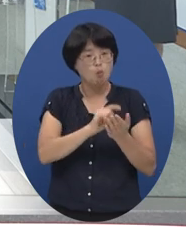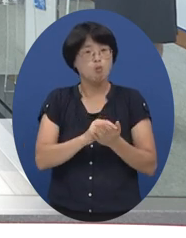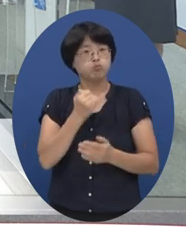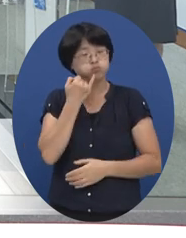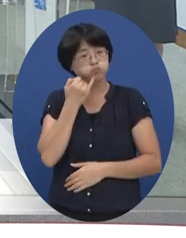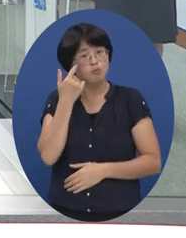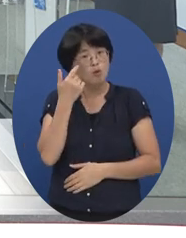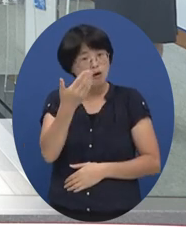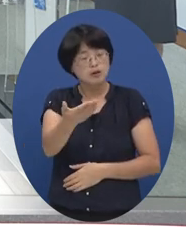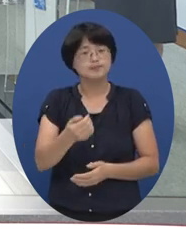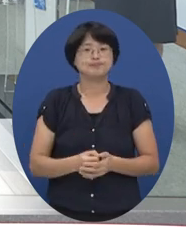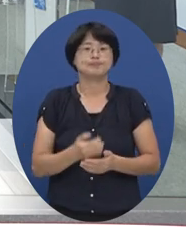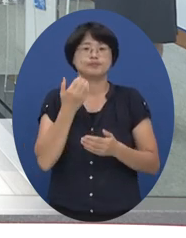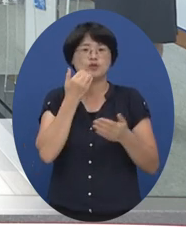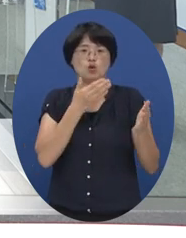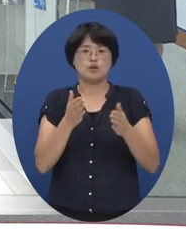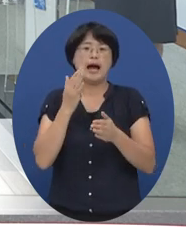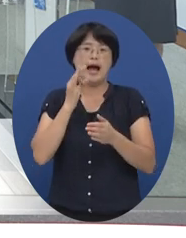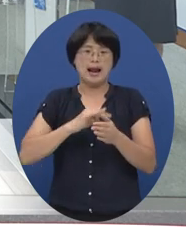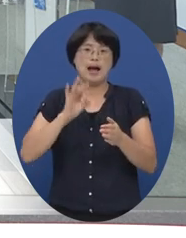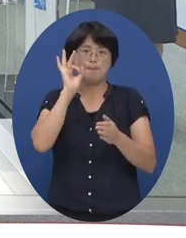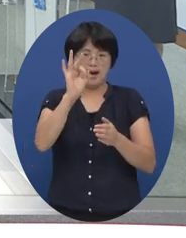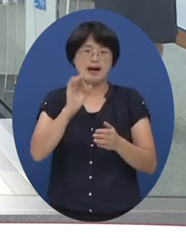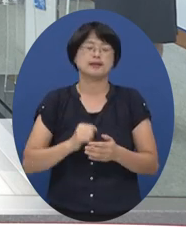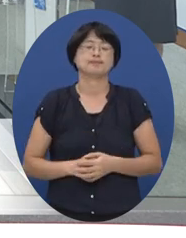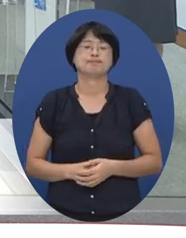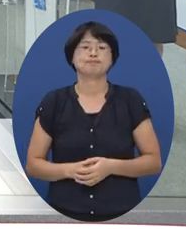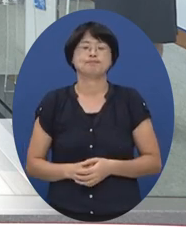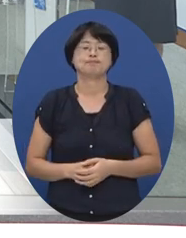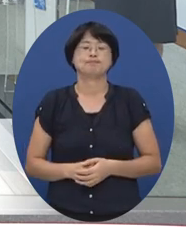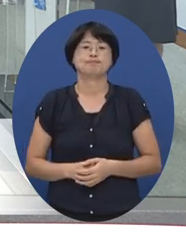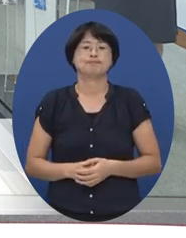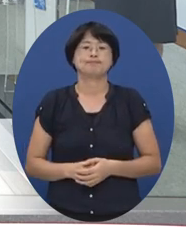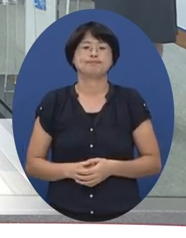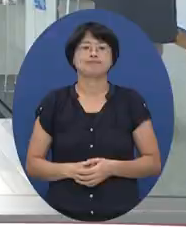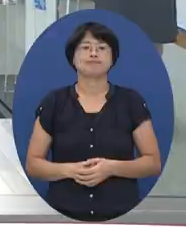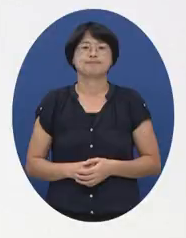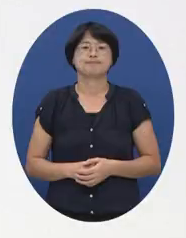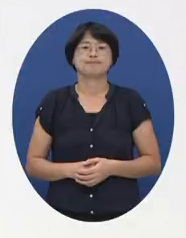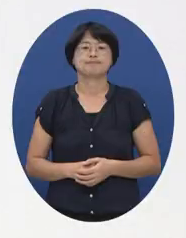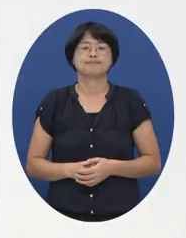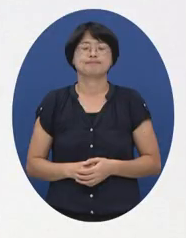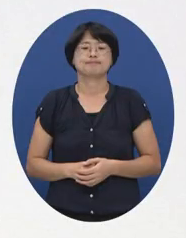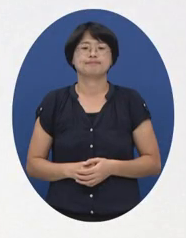걸까요? 경기도가 알아봤습니다. 최재영 기자 리포트 함께 보시죠.